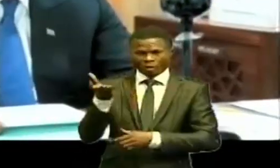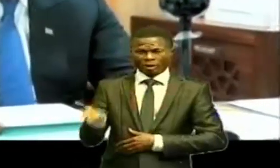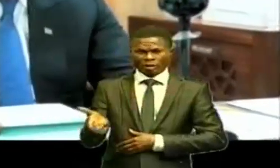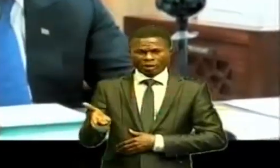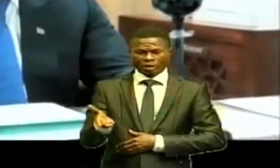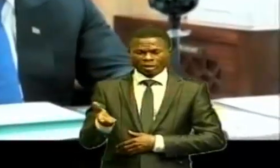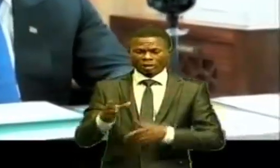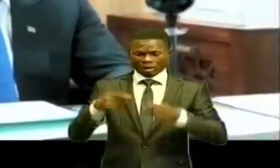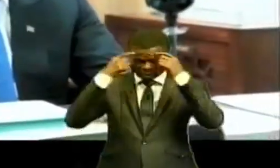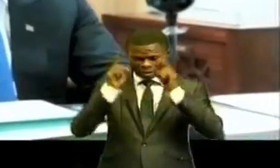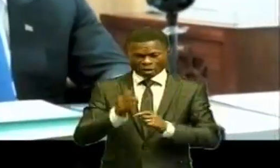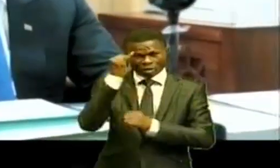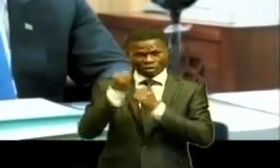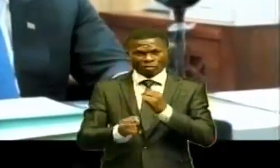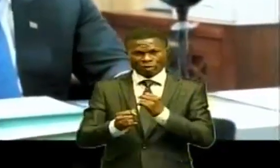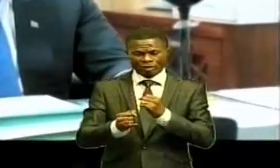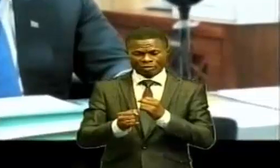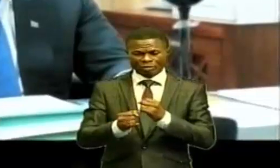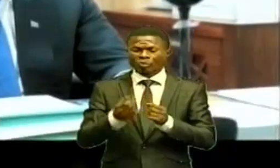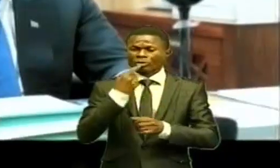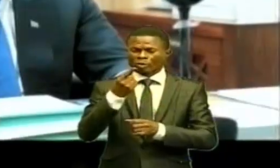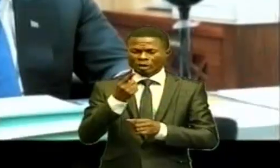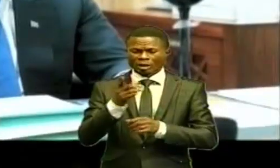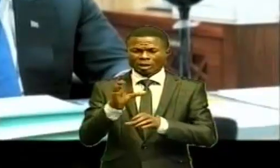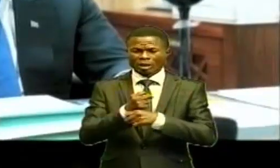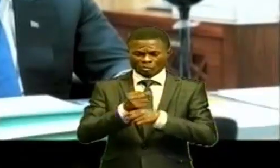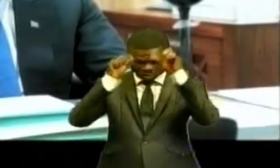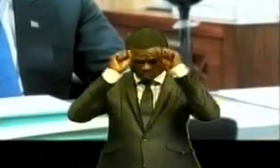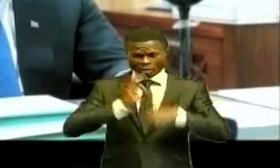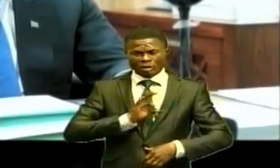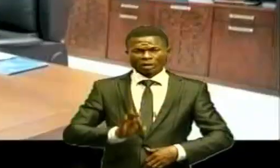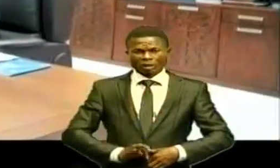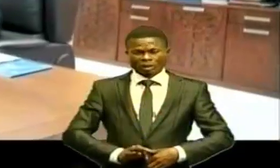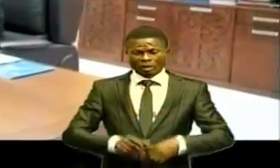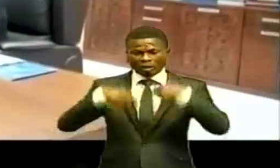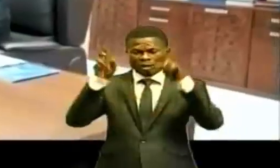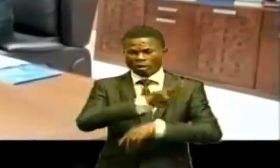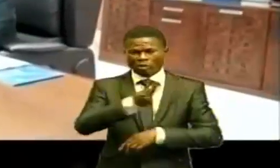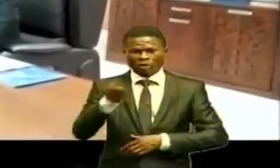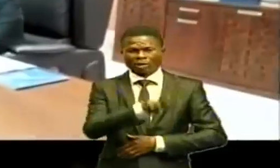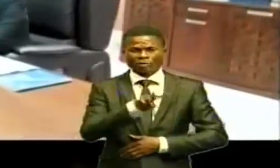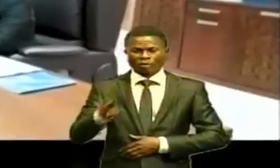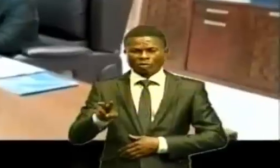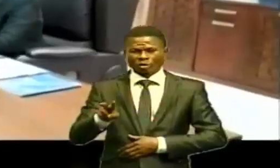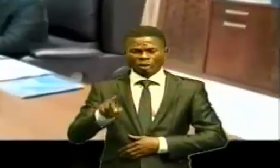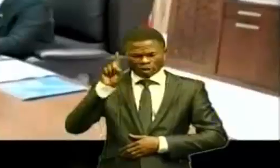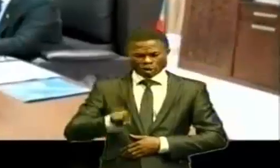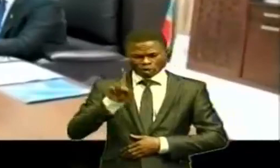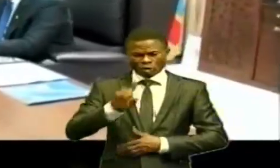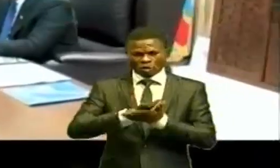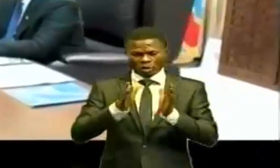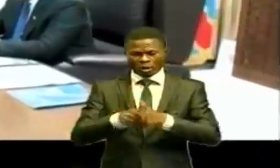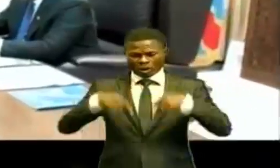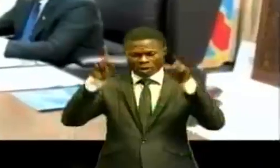Il a conclu son propos en paraphrasant le président de la République. L'année 2022 doit véritablement être l'année